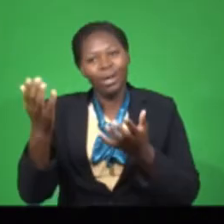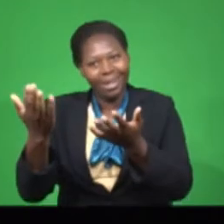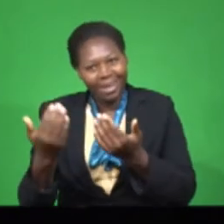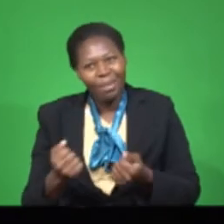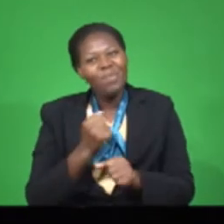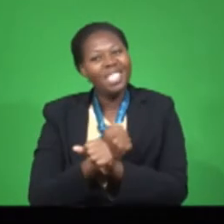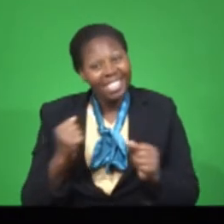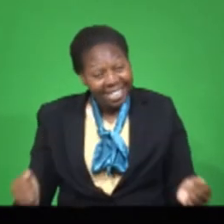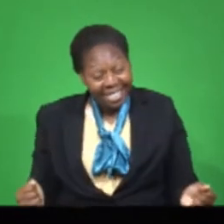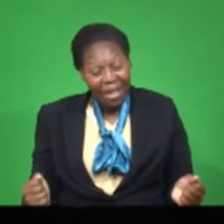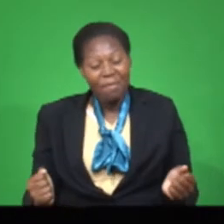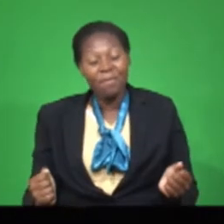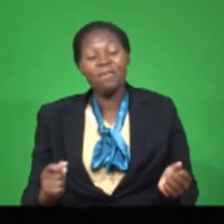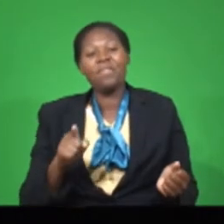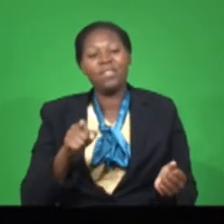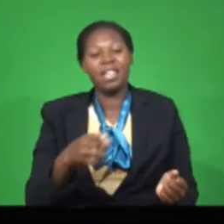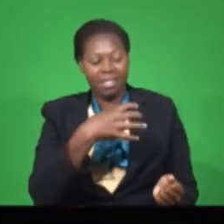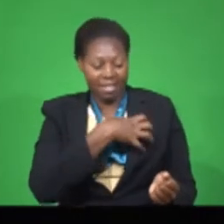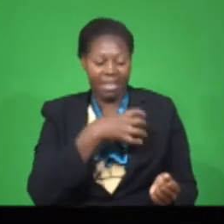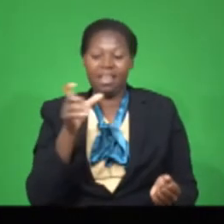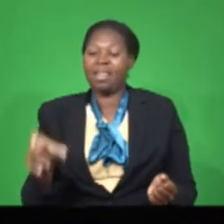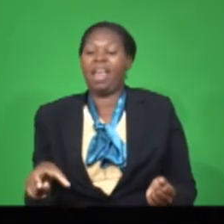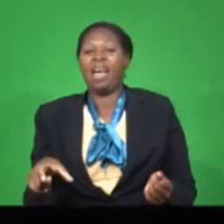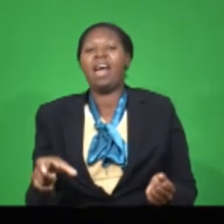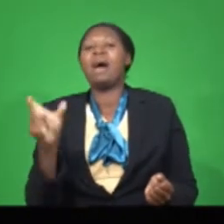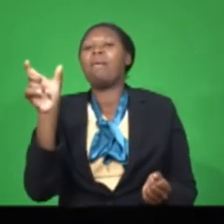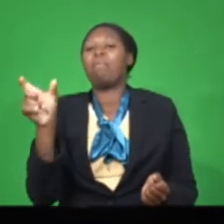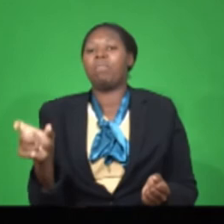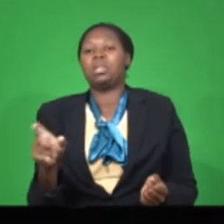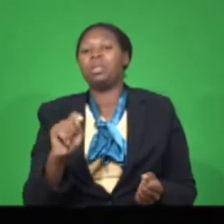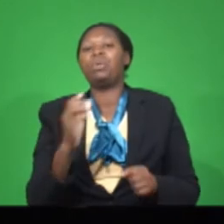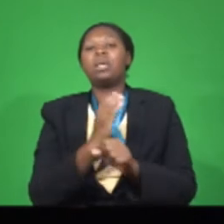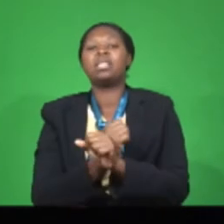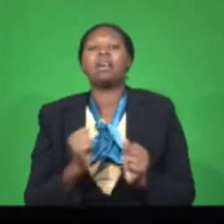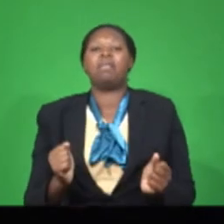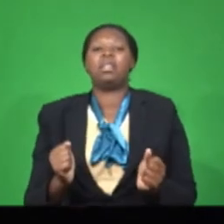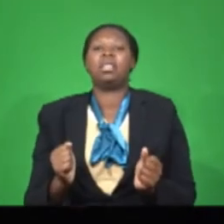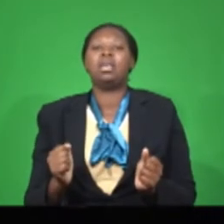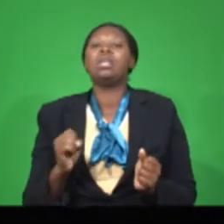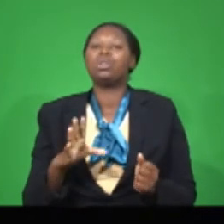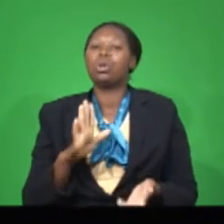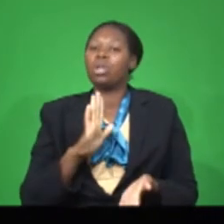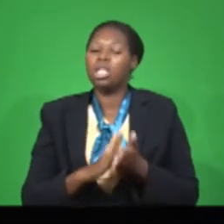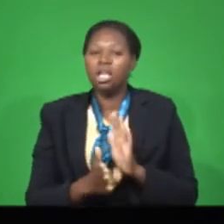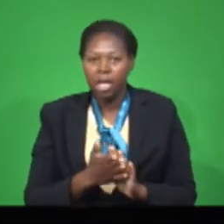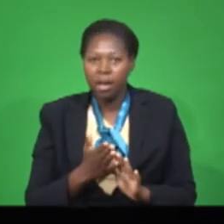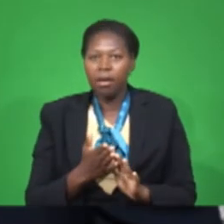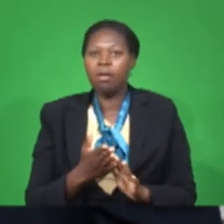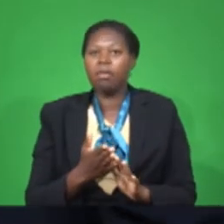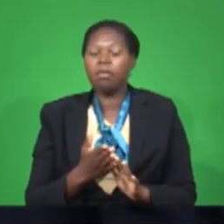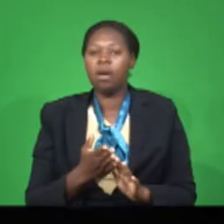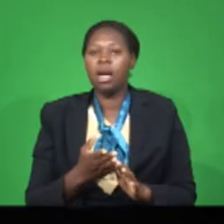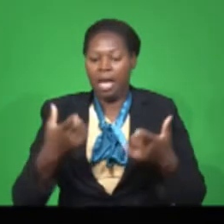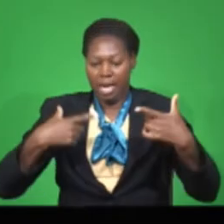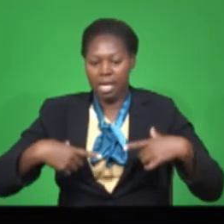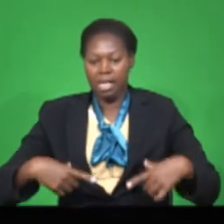Kuti auye azoponeswa. Hauna chikonzero chekuramba wakadaro chekuenda kunopara. Because kana ukasashanduka mararambira ako ka,